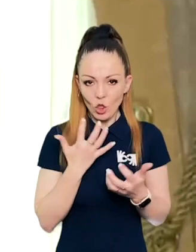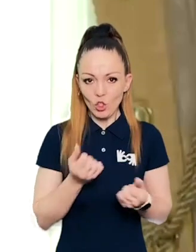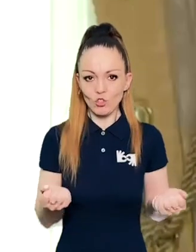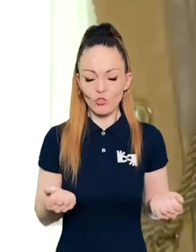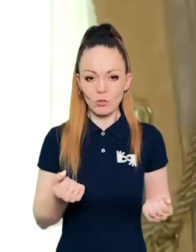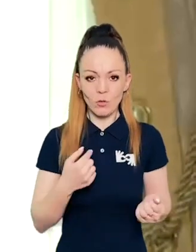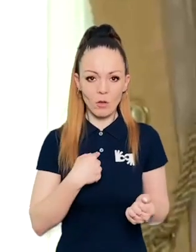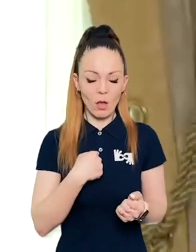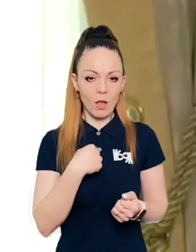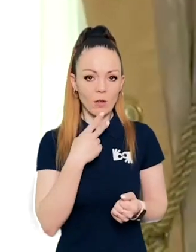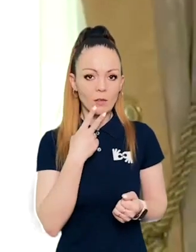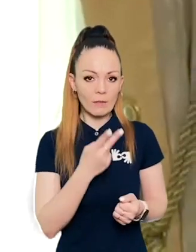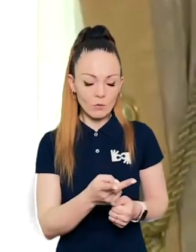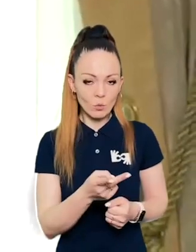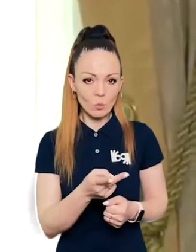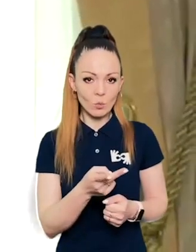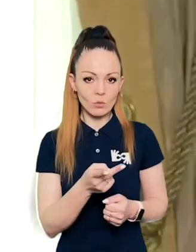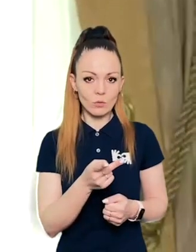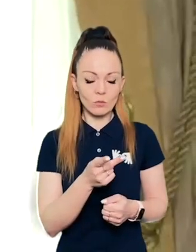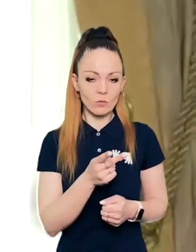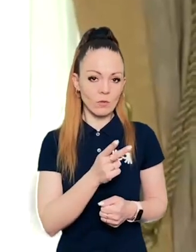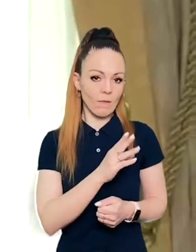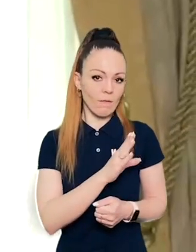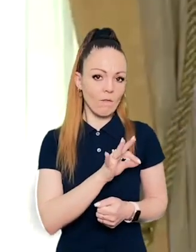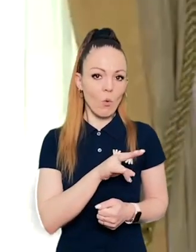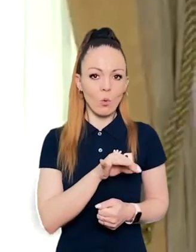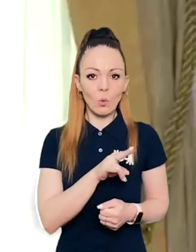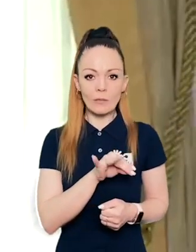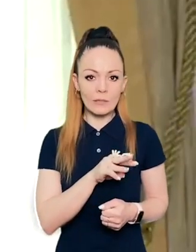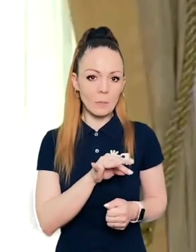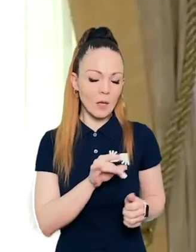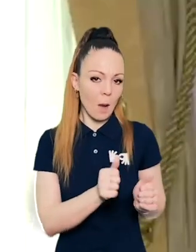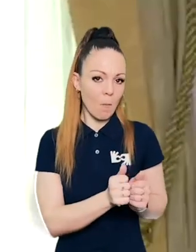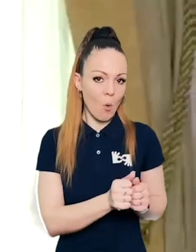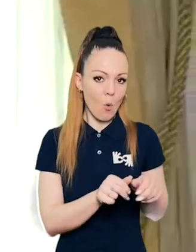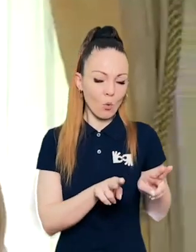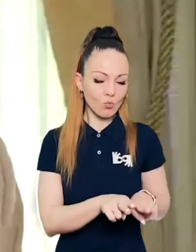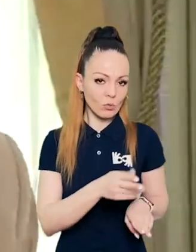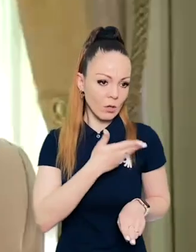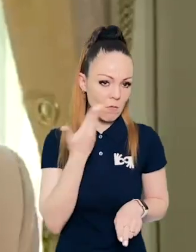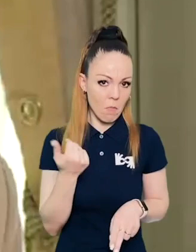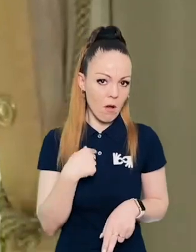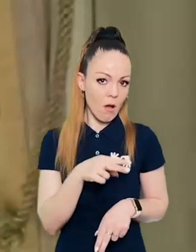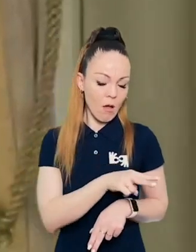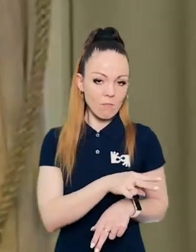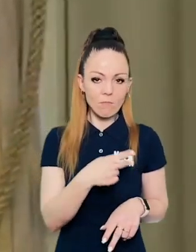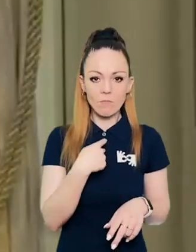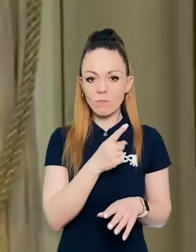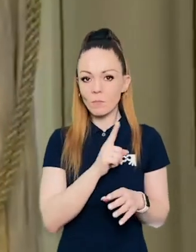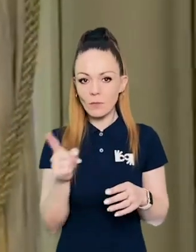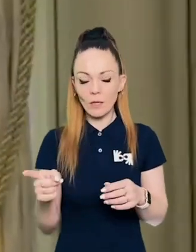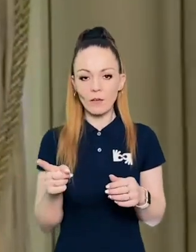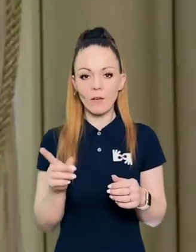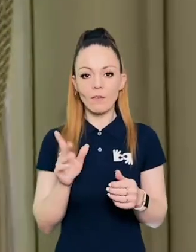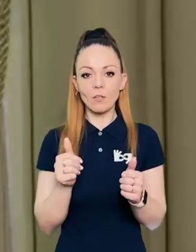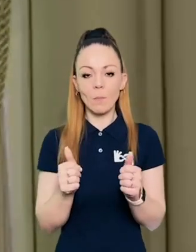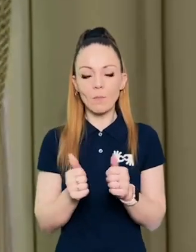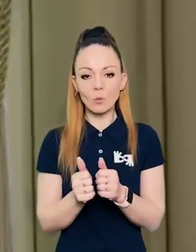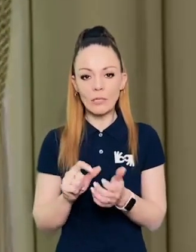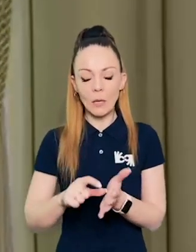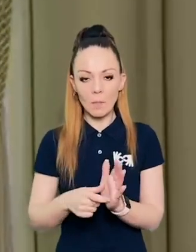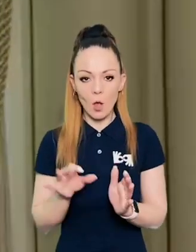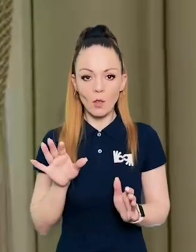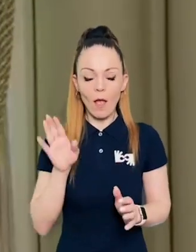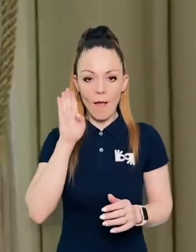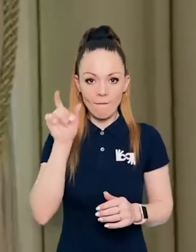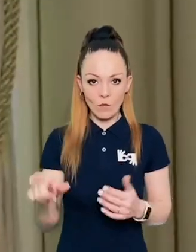майже ніч тоді, і я дивлюся, що Володимира поруч немає. Я пішла до сусідньої кімнати,